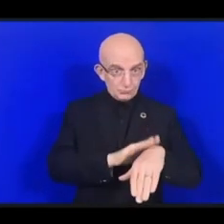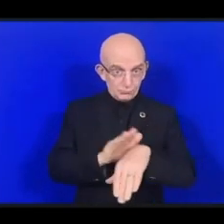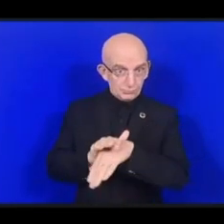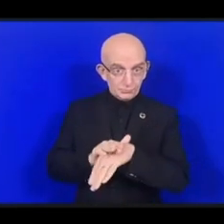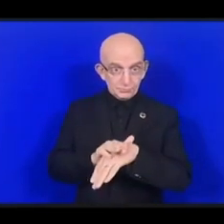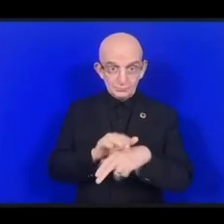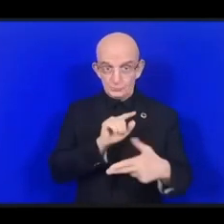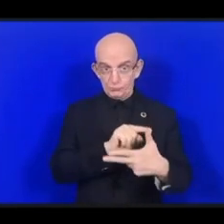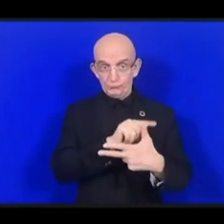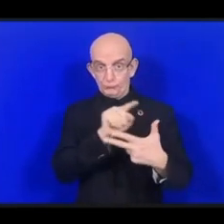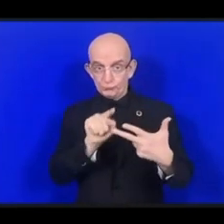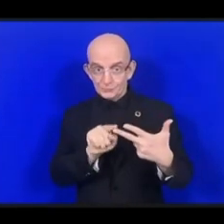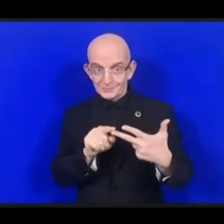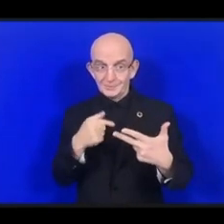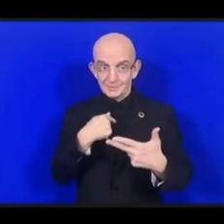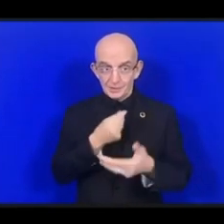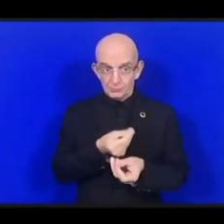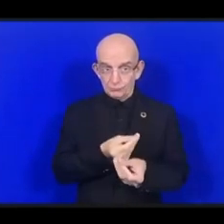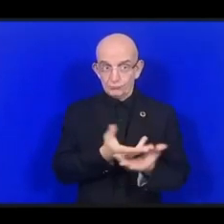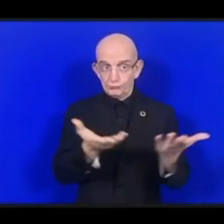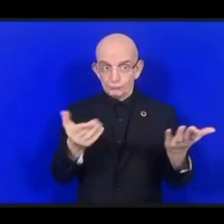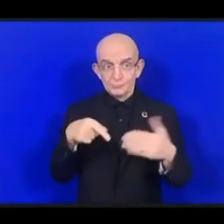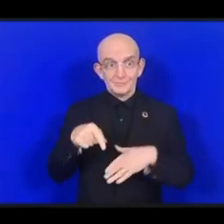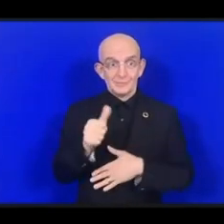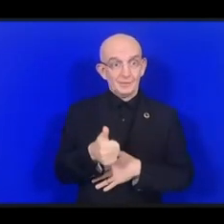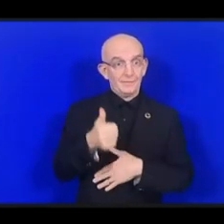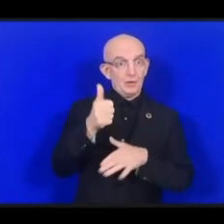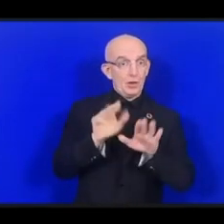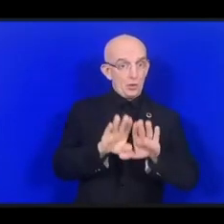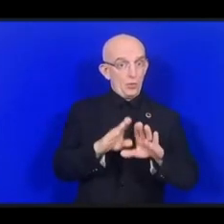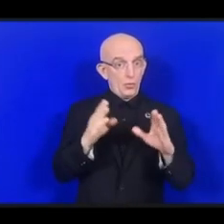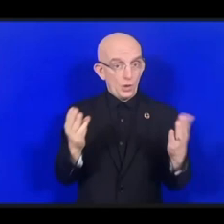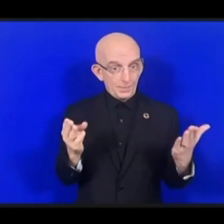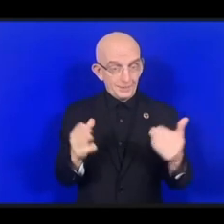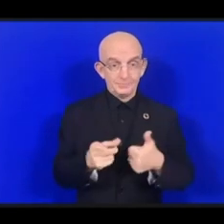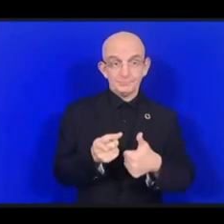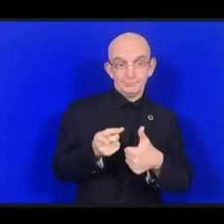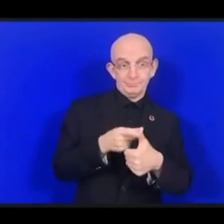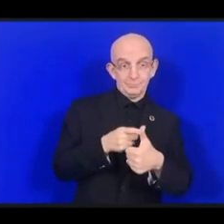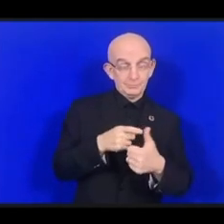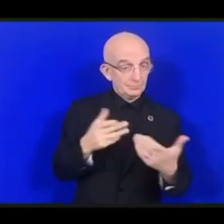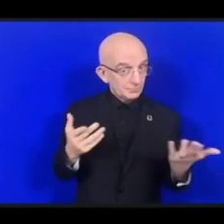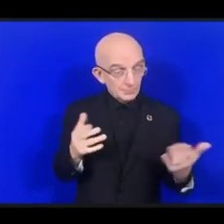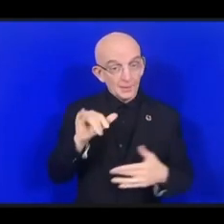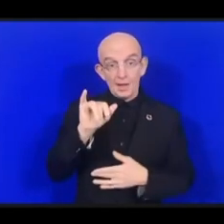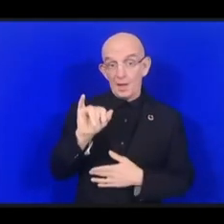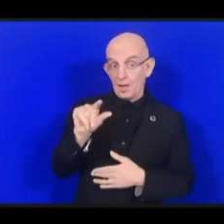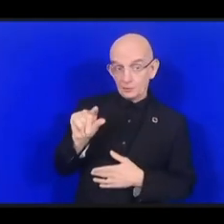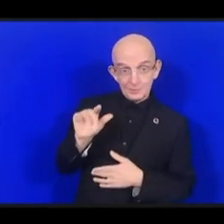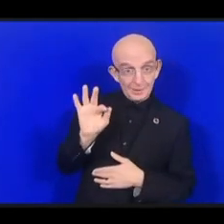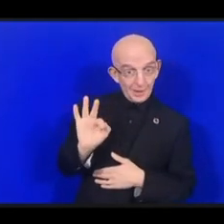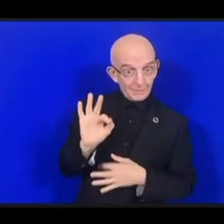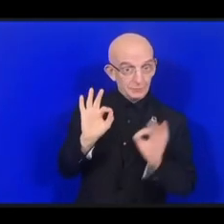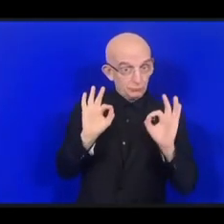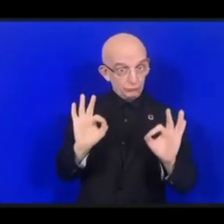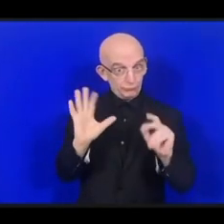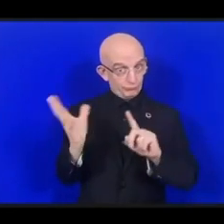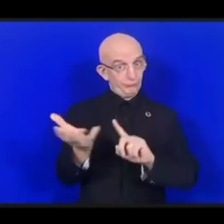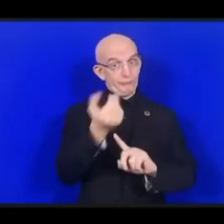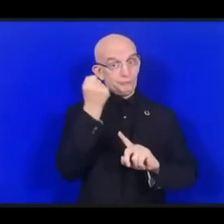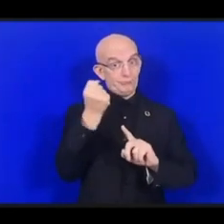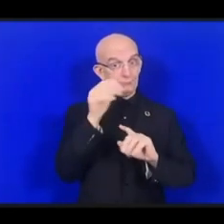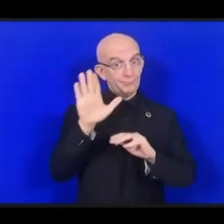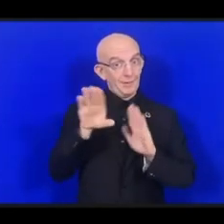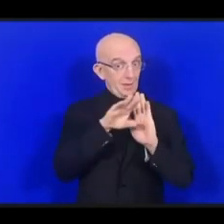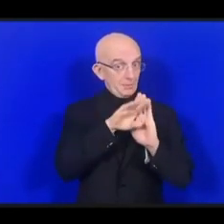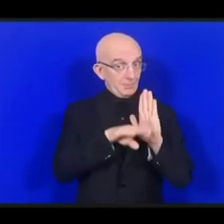العامه للامم المتحده فاسمحوا لي ان اذكركم بالاسئله الثلاثه التي طرحتها عليكم في الافتتاح اولا هل حققت